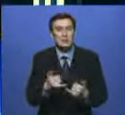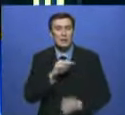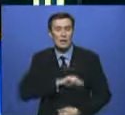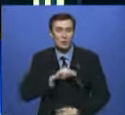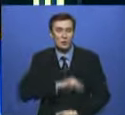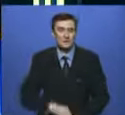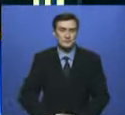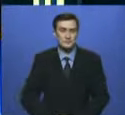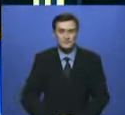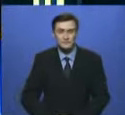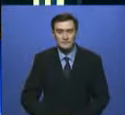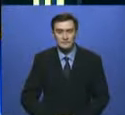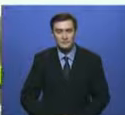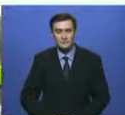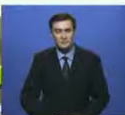рассказывает наш корреспондент.